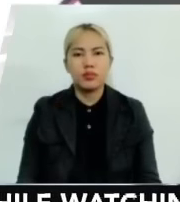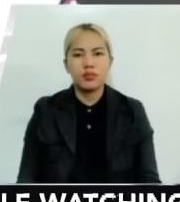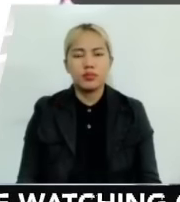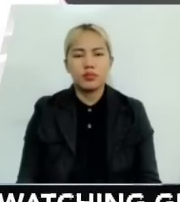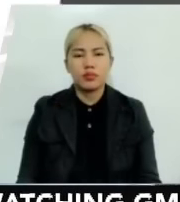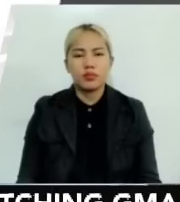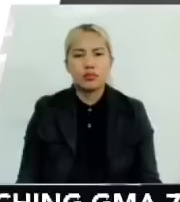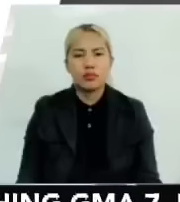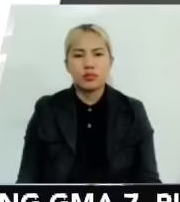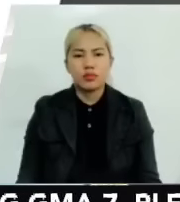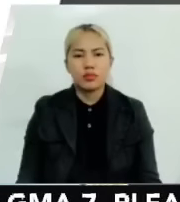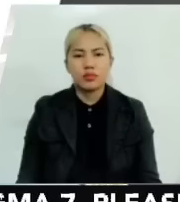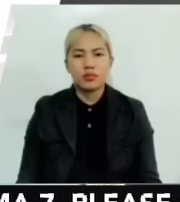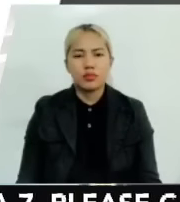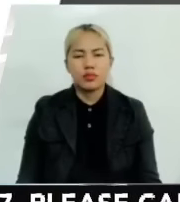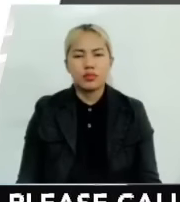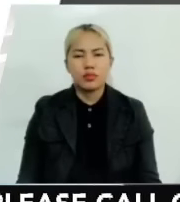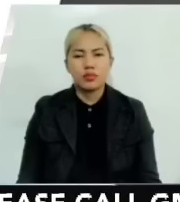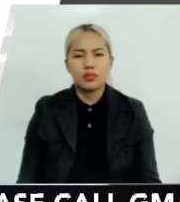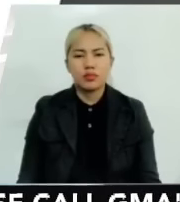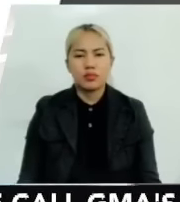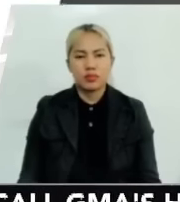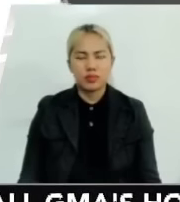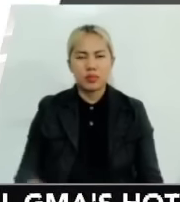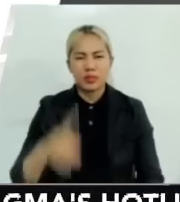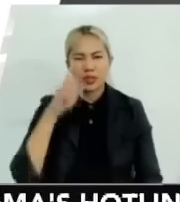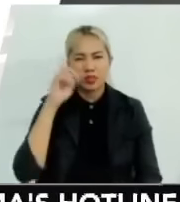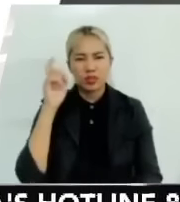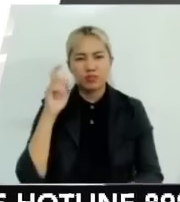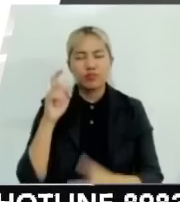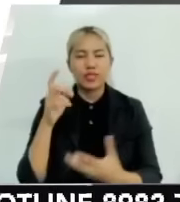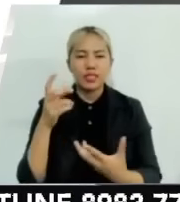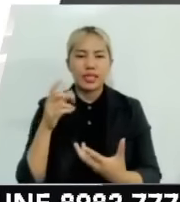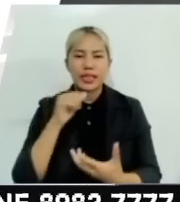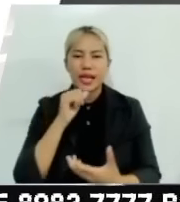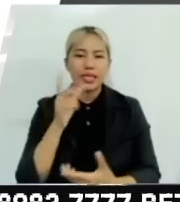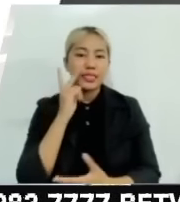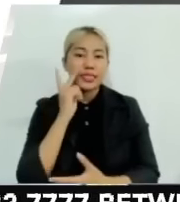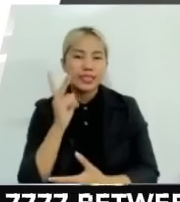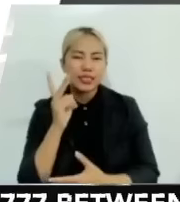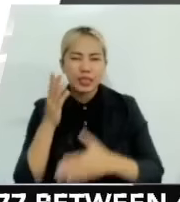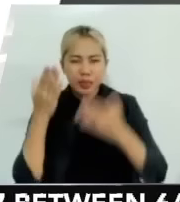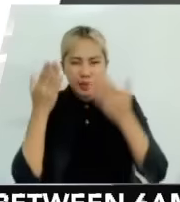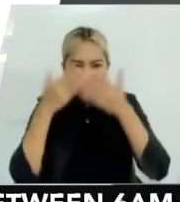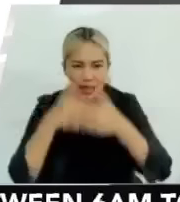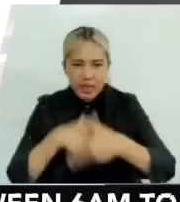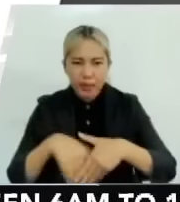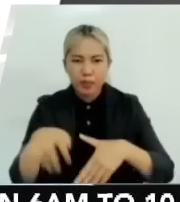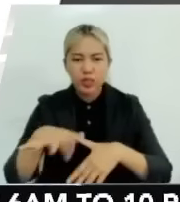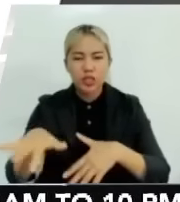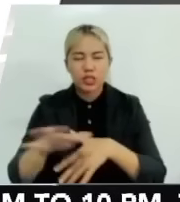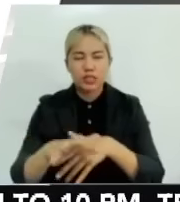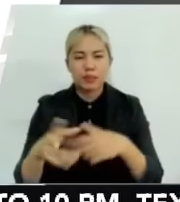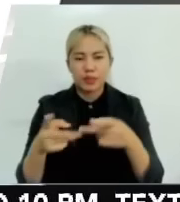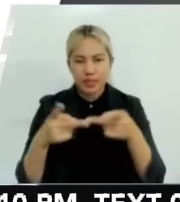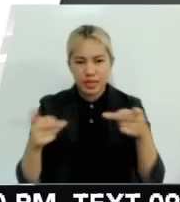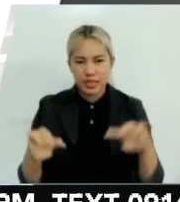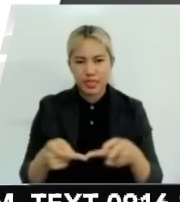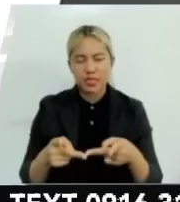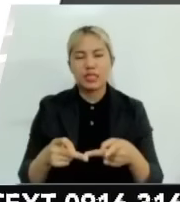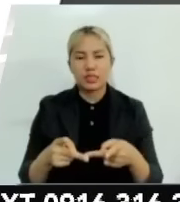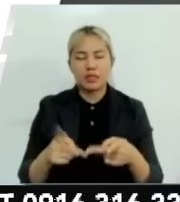pag nakainom ang sarong tao, mayo sa wisyo. Baka po dahil niya manahiling, ta medyo baka madikluman-duman sa lugar, baka giraray ka